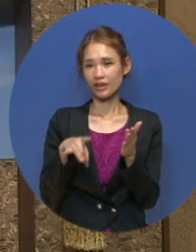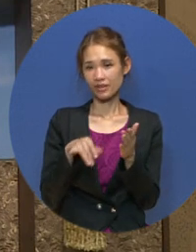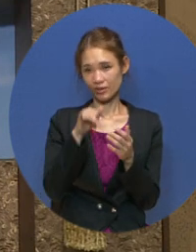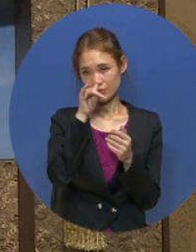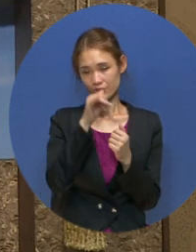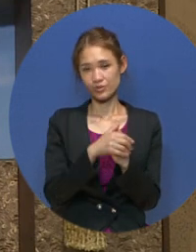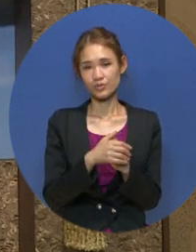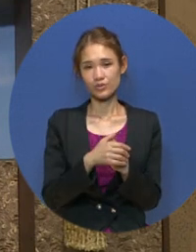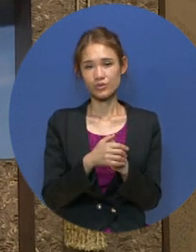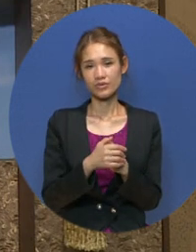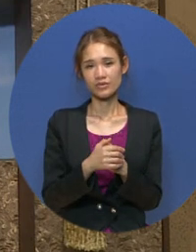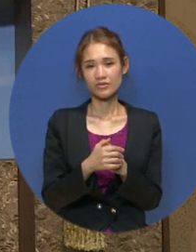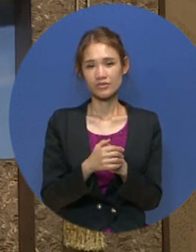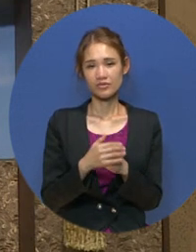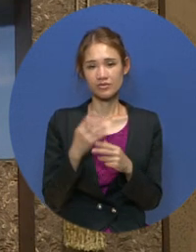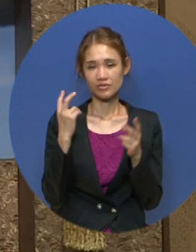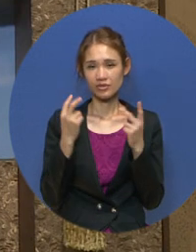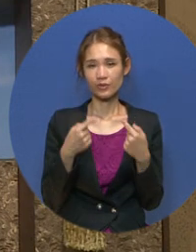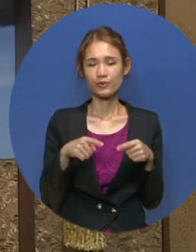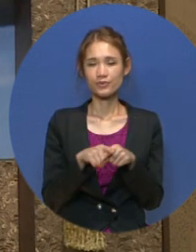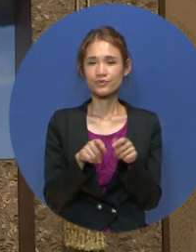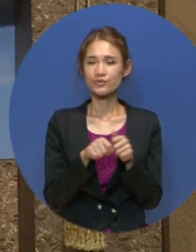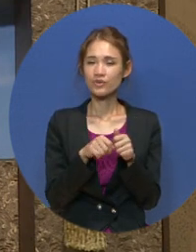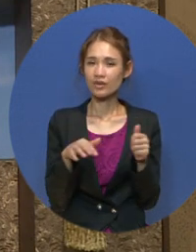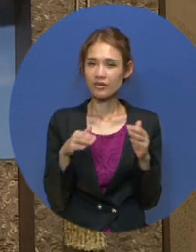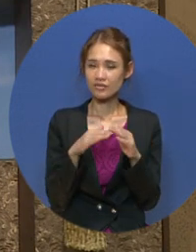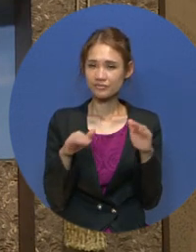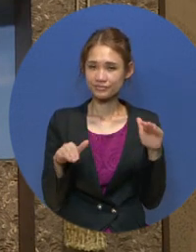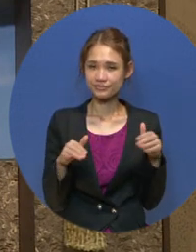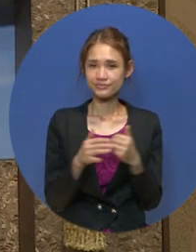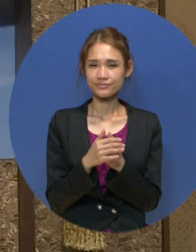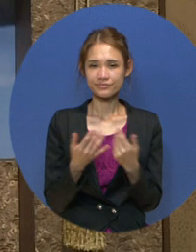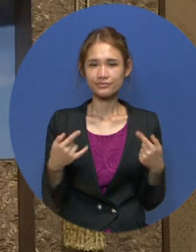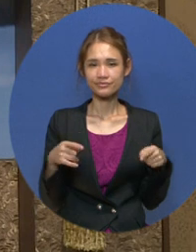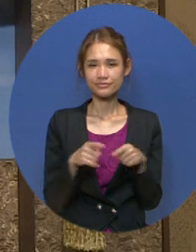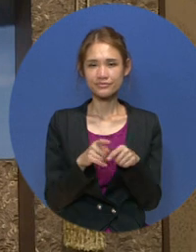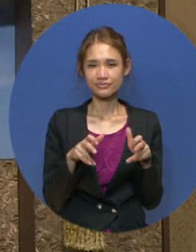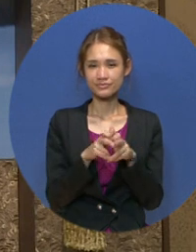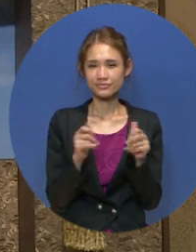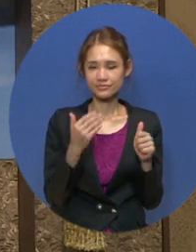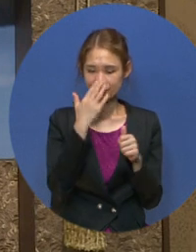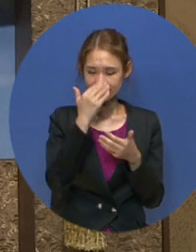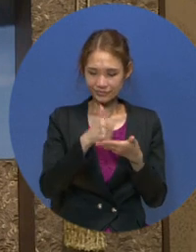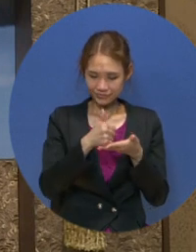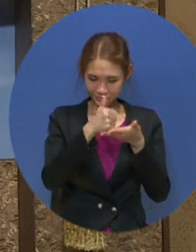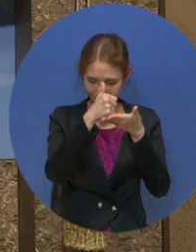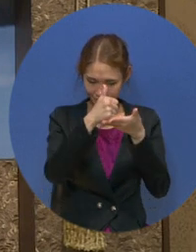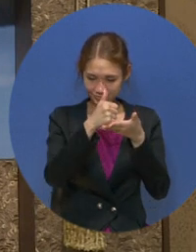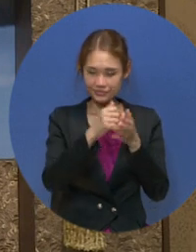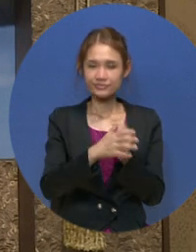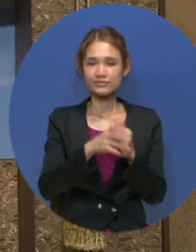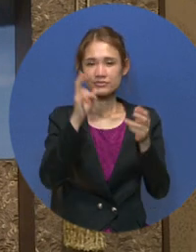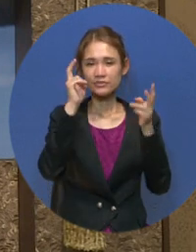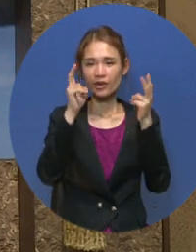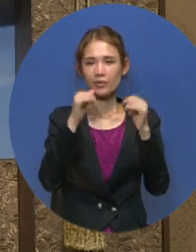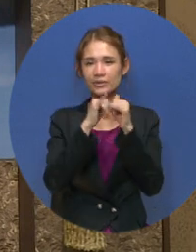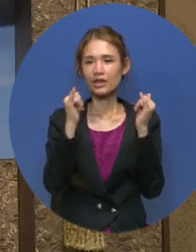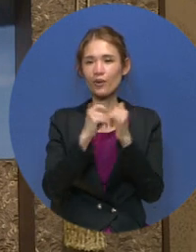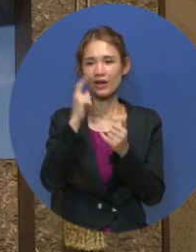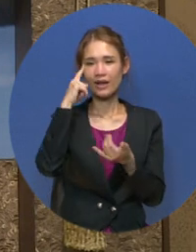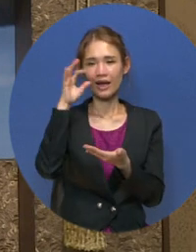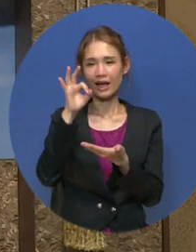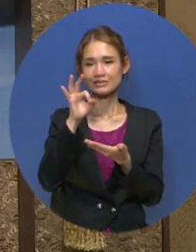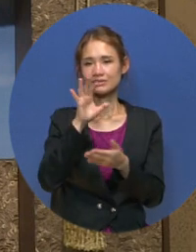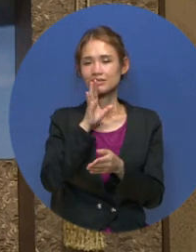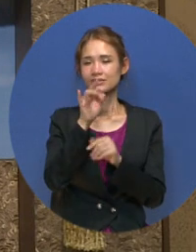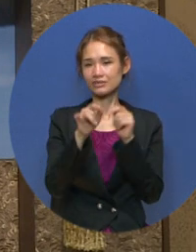또 저희 기업과 함께 소외된 이웃들을 또 도울 수도 장애인분들을 있고. 섬긴다라는 기업의 사회적 가치도 실현할 수